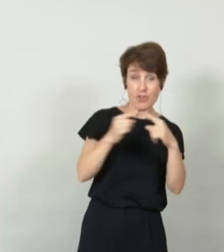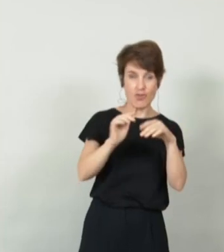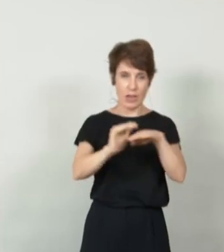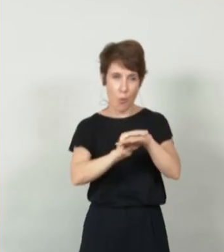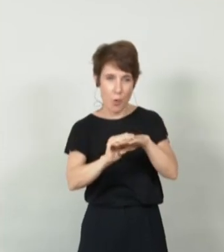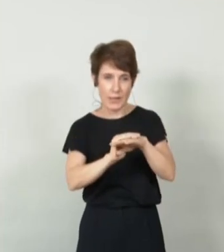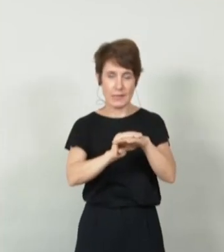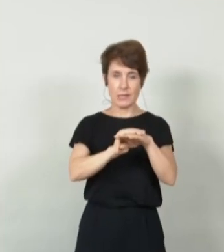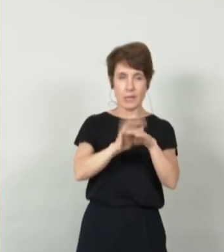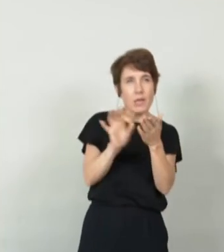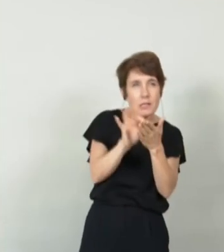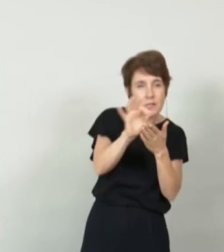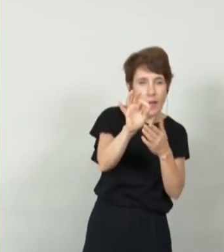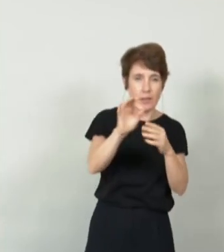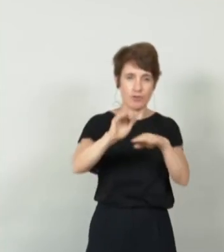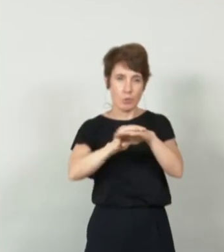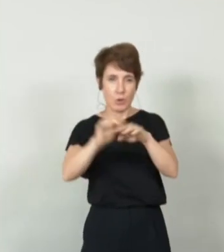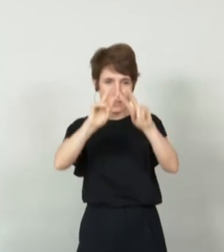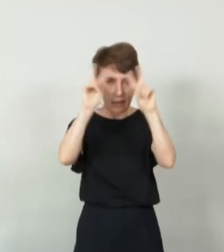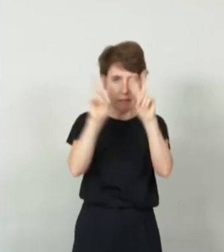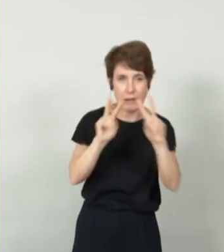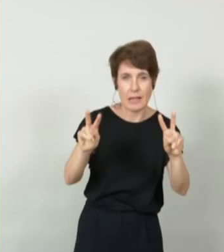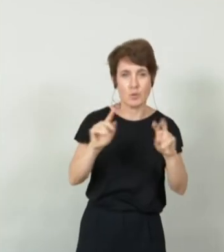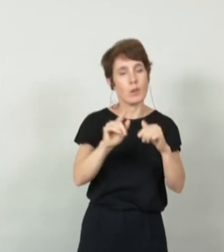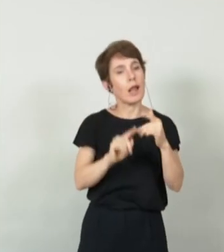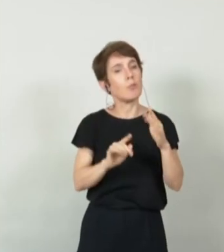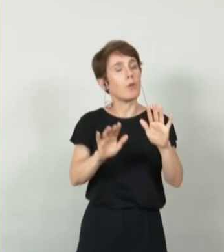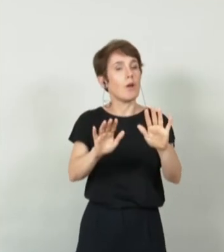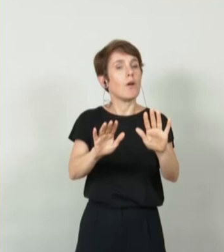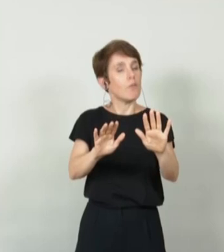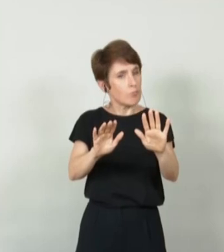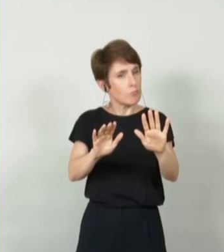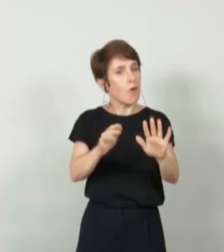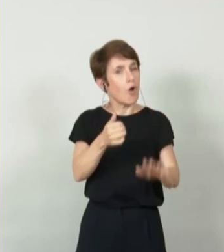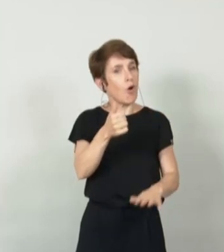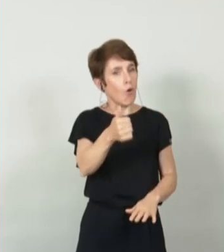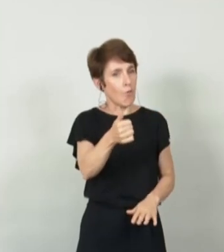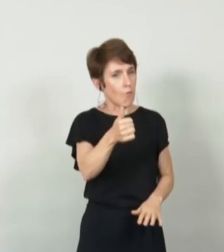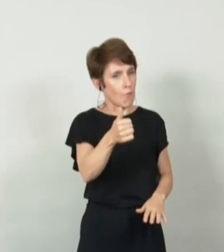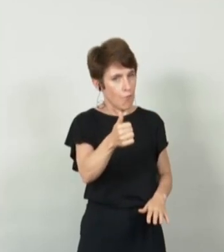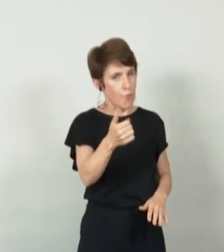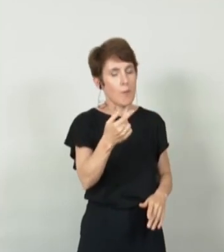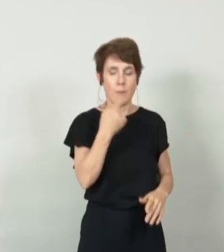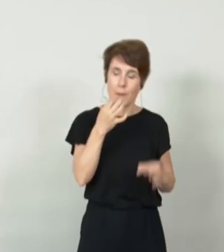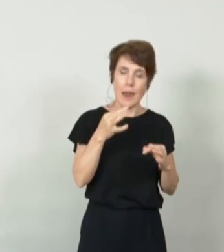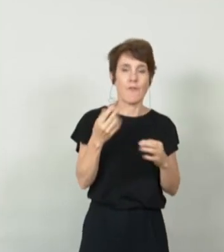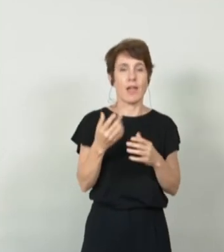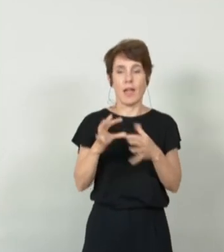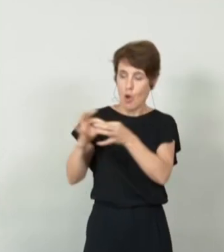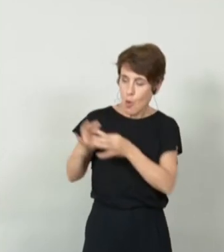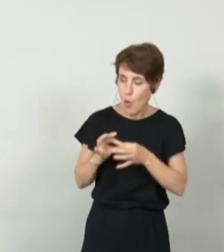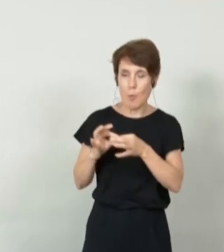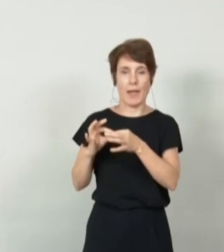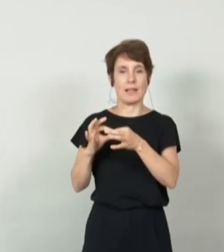internationales même si et je le reconnais il s'agit vous reconnaissez vous-même d'autres opérations décentralisée qui s'inscrivent